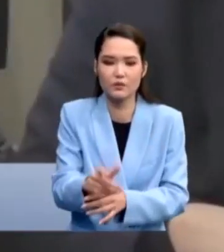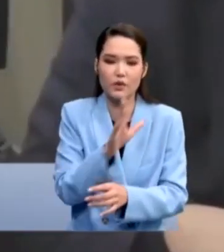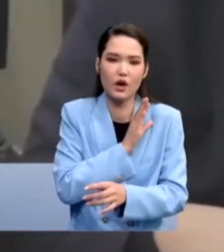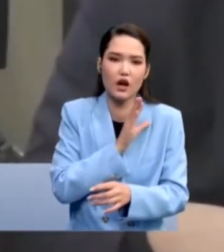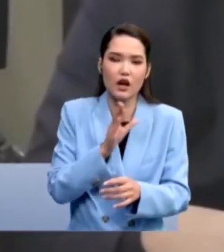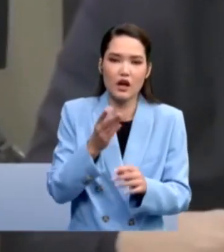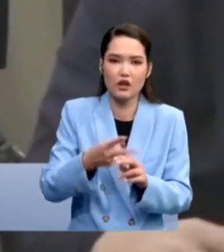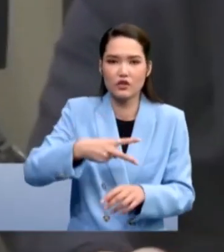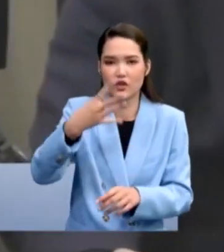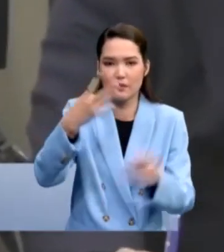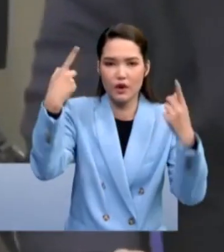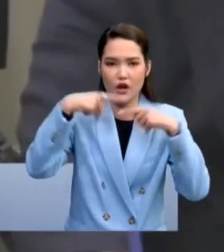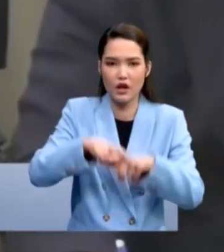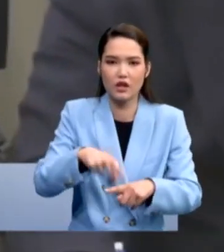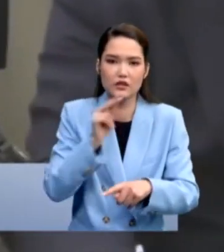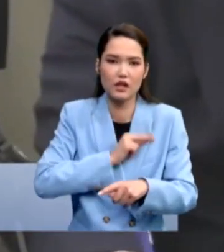сооружений.